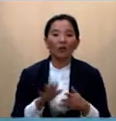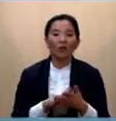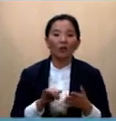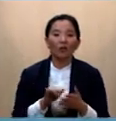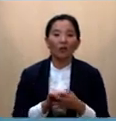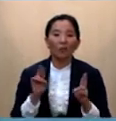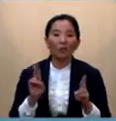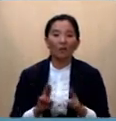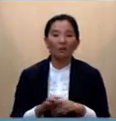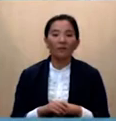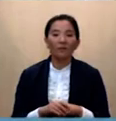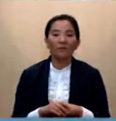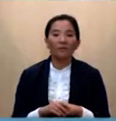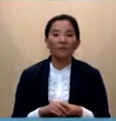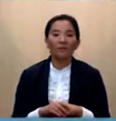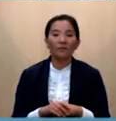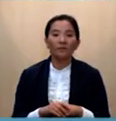Нарушение хляда.